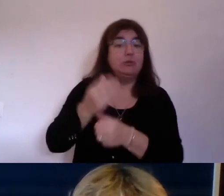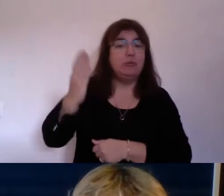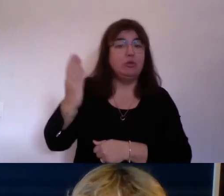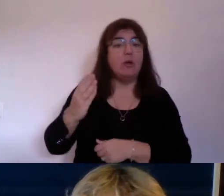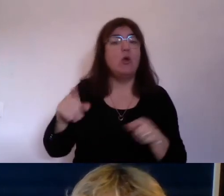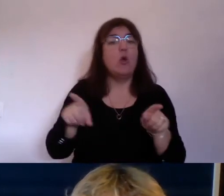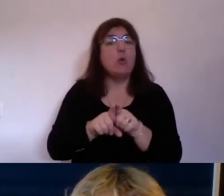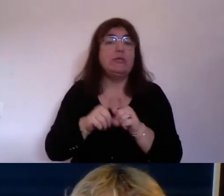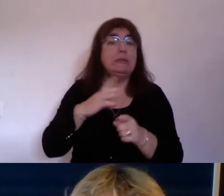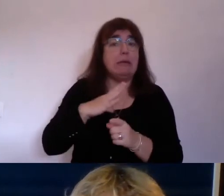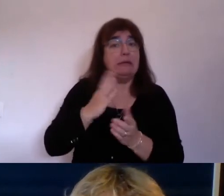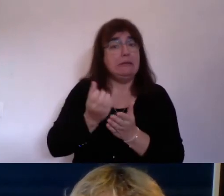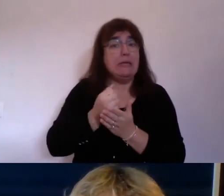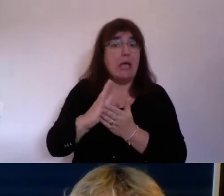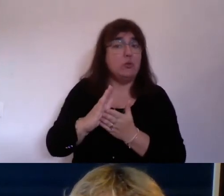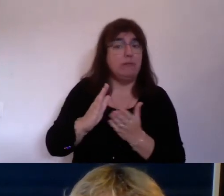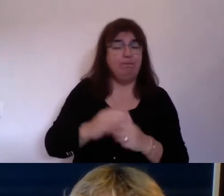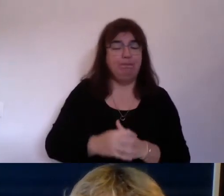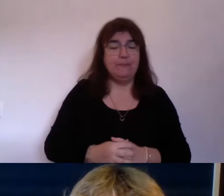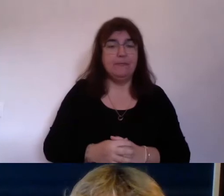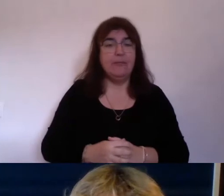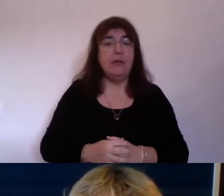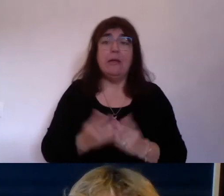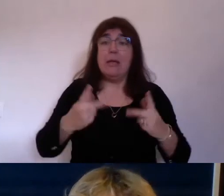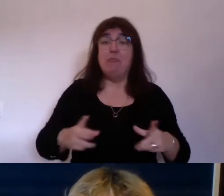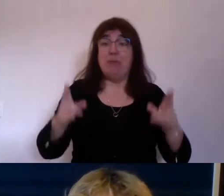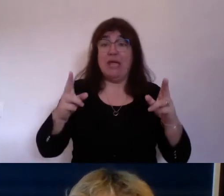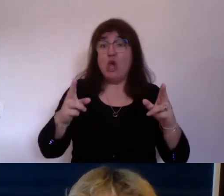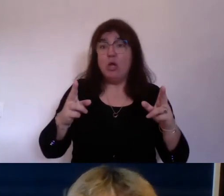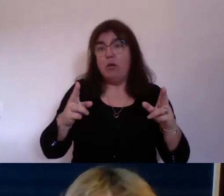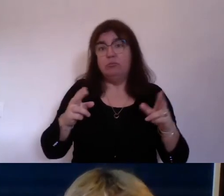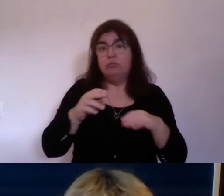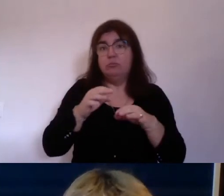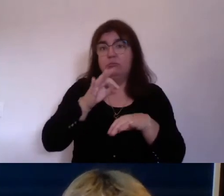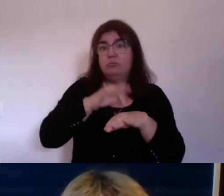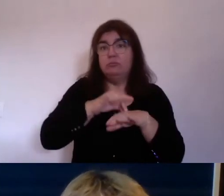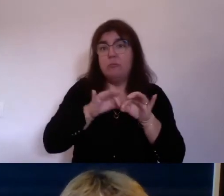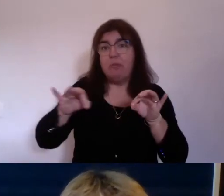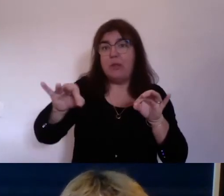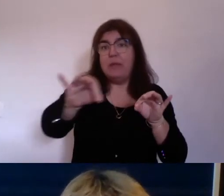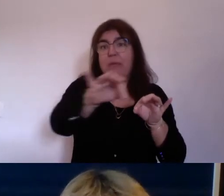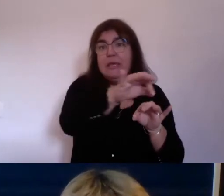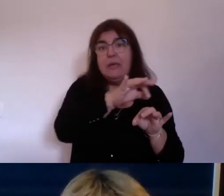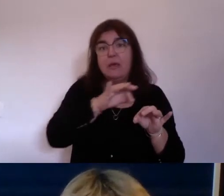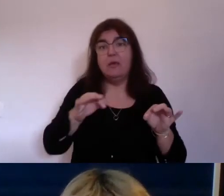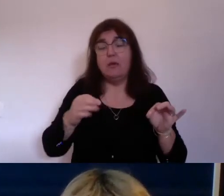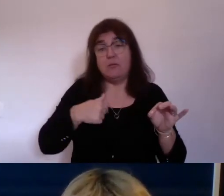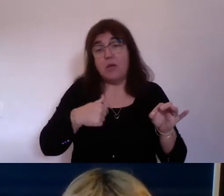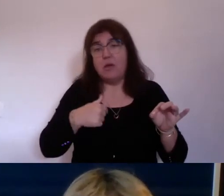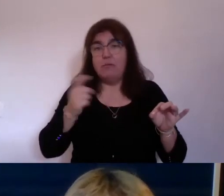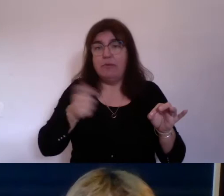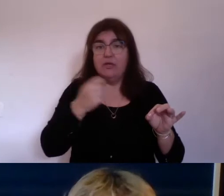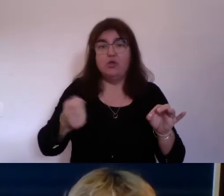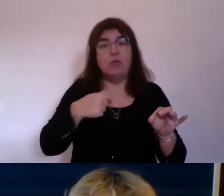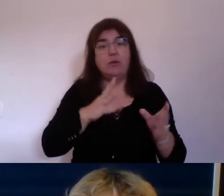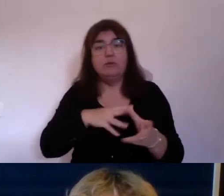disposition gratuitement le cas échéant. Pendant la pandémie, eh bien, c'est la question du hors les murs qui est apparue. C'est un sujet qui m'est cher parce que je suis aussi à l'Agence nationale